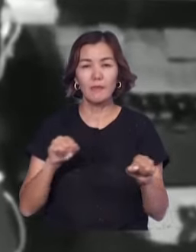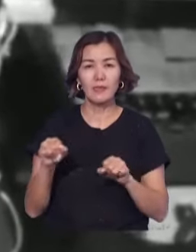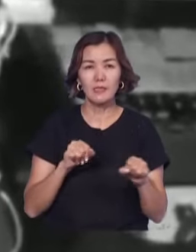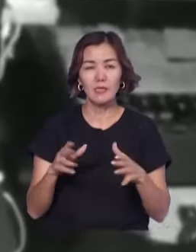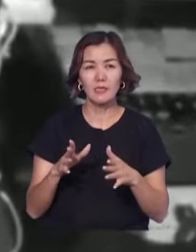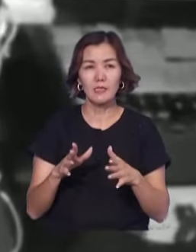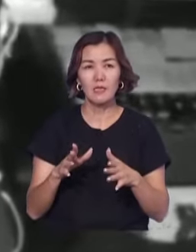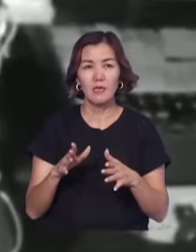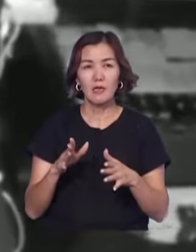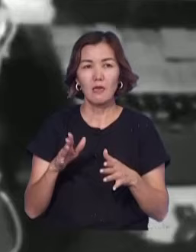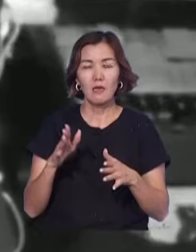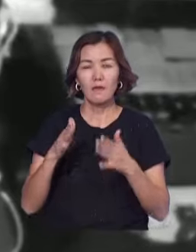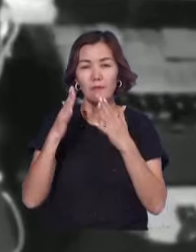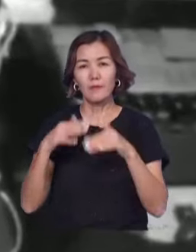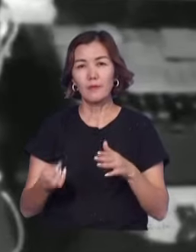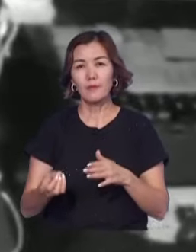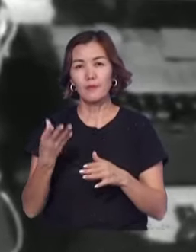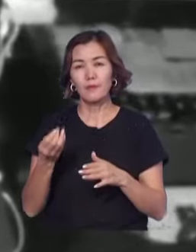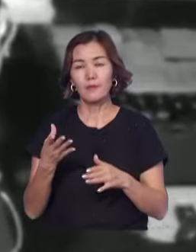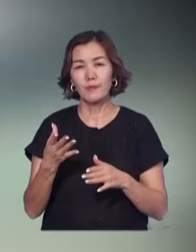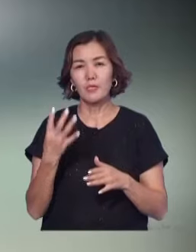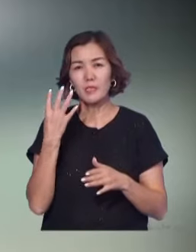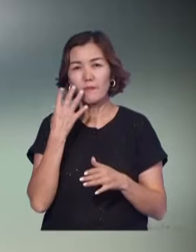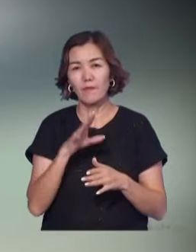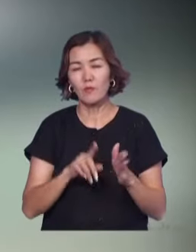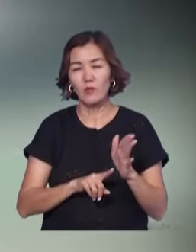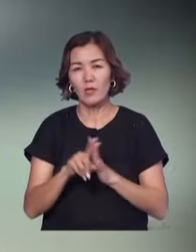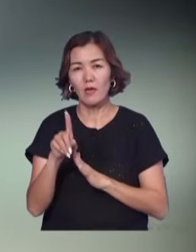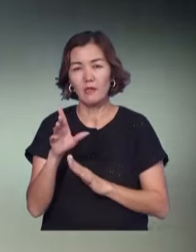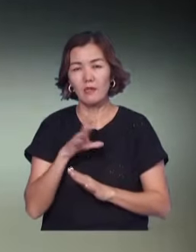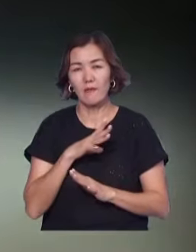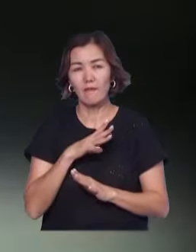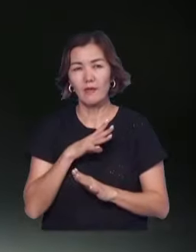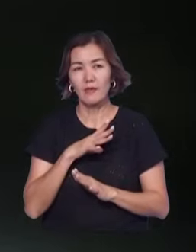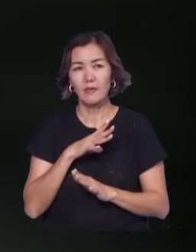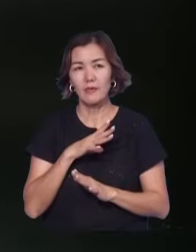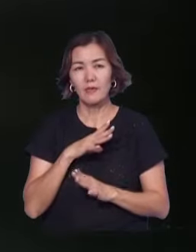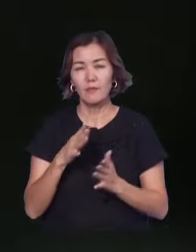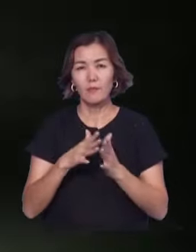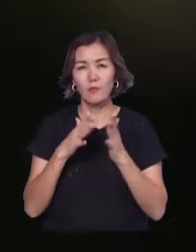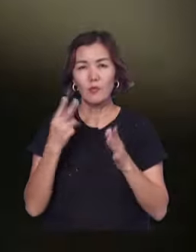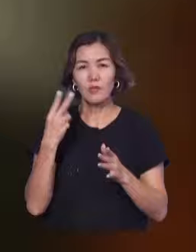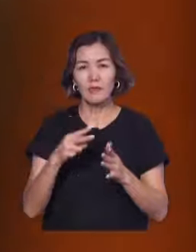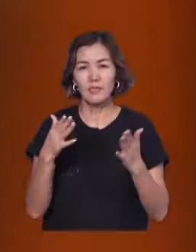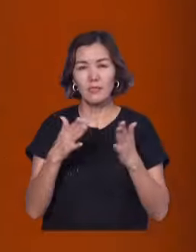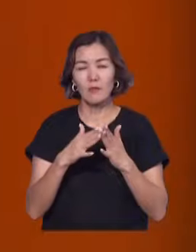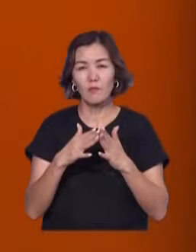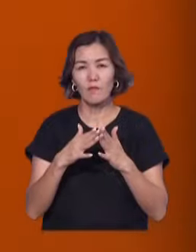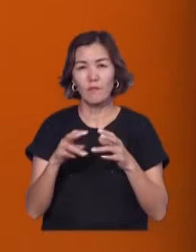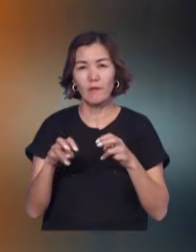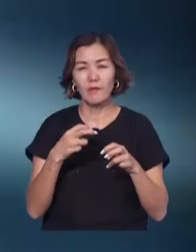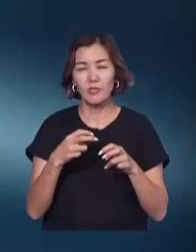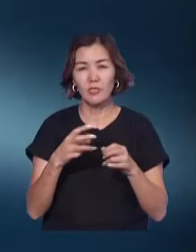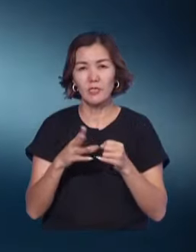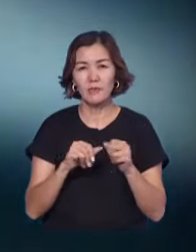серия авторшоков. Незадолго до землетрясения началось извержение вулканов на Курильских островах. Более 20 домов получили повреждения в